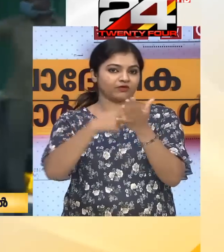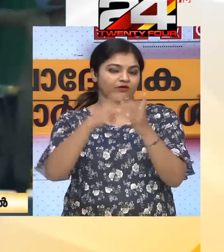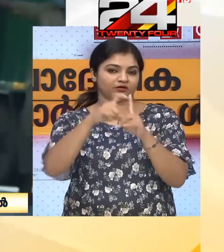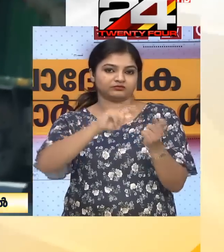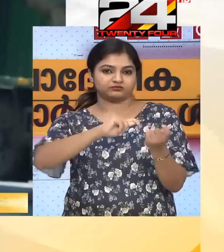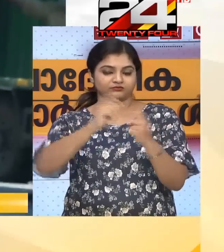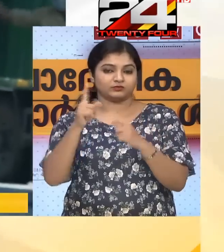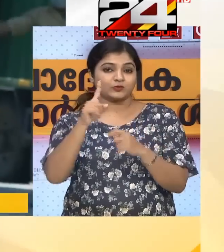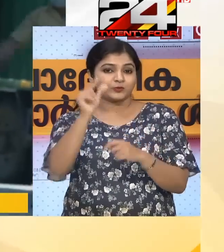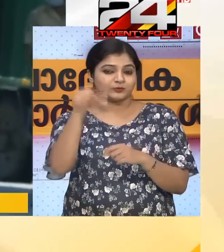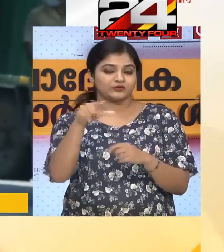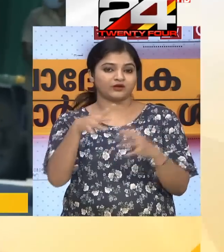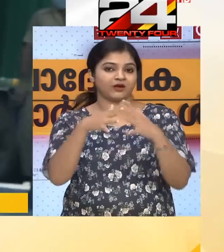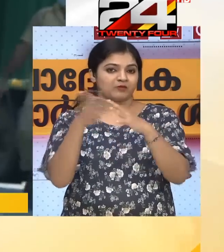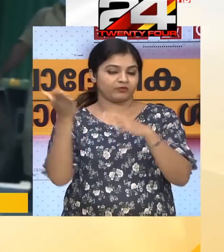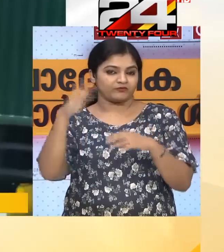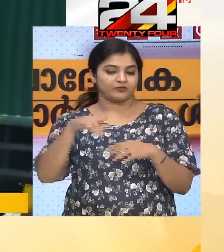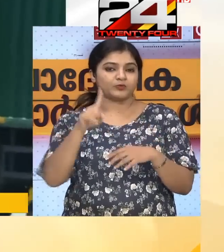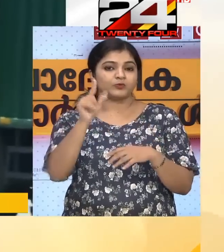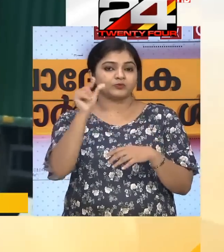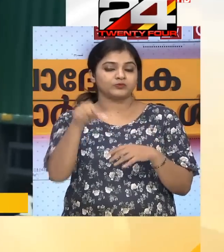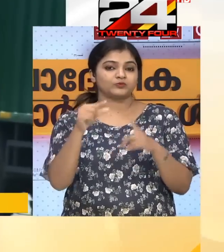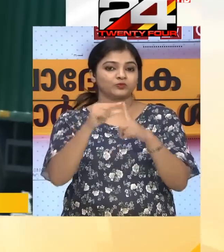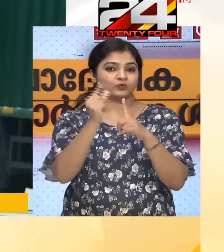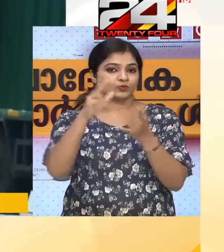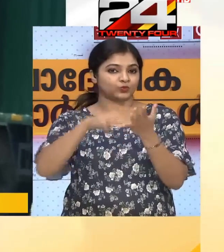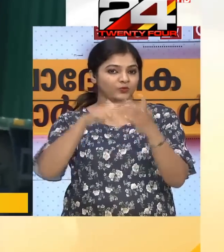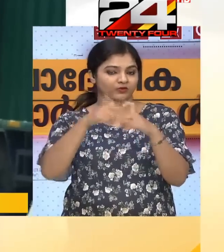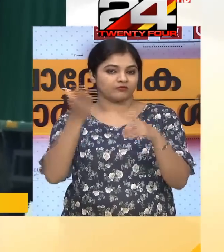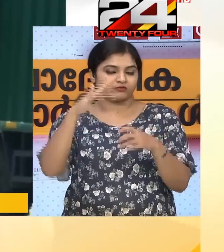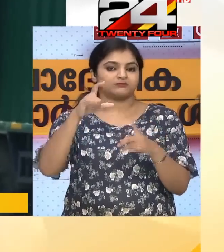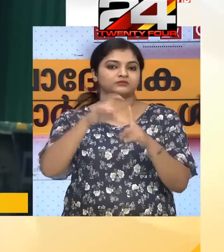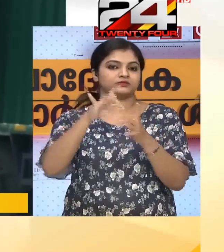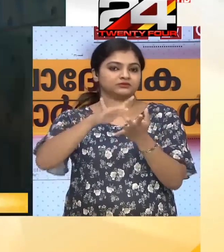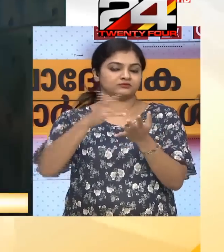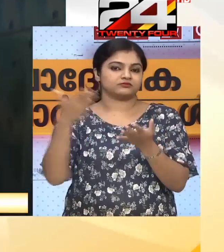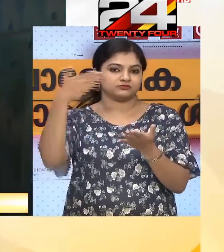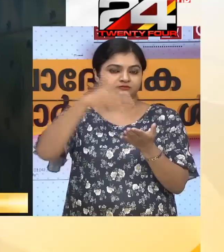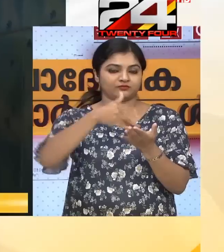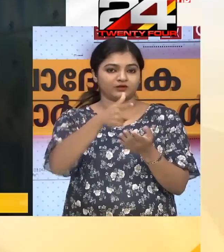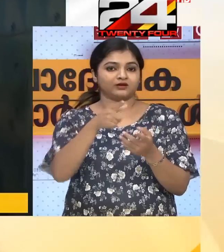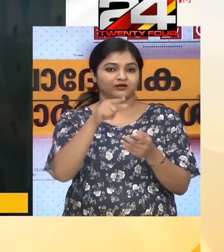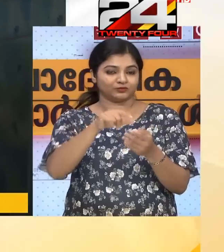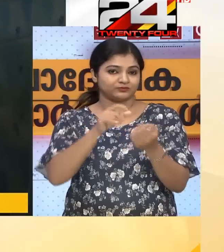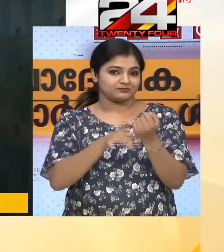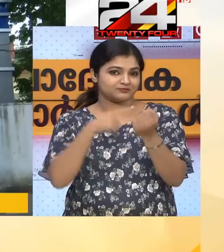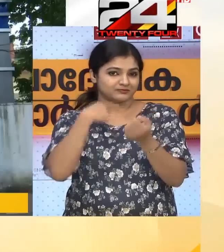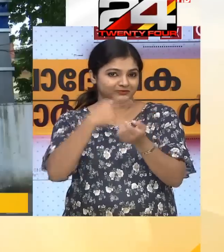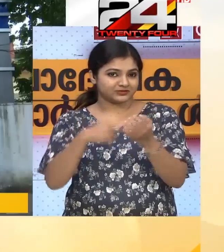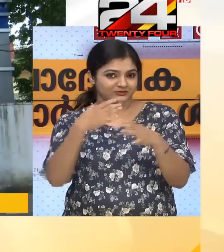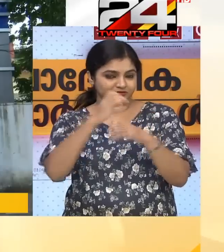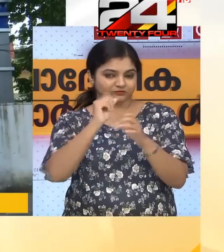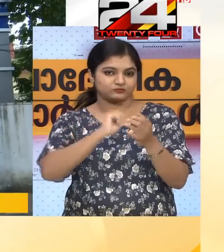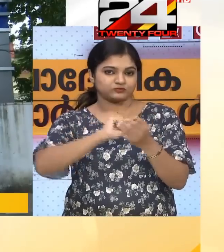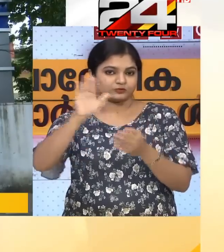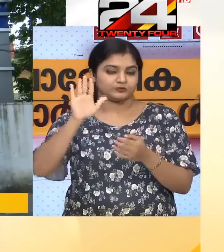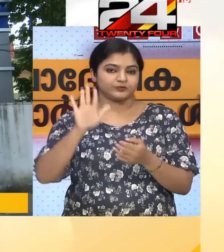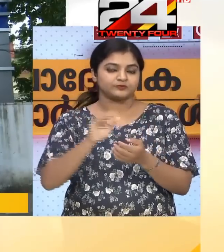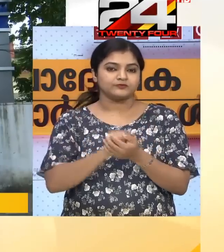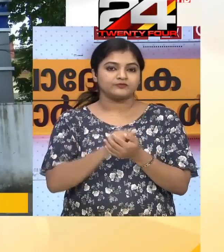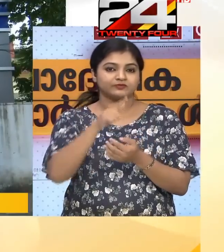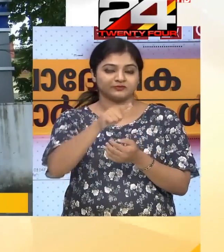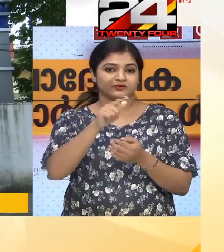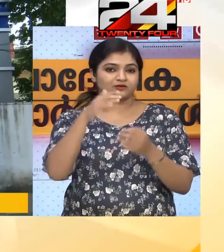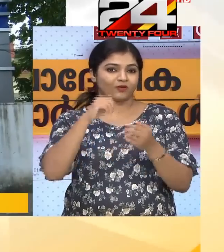ഒരാൾ അമേരിക്കയിൽ നിന്നും മറ്റൊരാൾ പുനെയിൽ നിന്നുമാണ് ജില്ലയിലെത്തിയത്. ഇവരുടേതടക്കം കൂടുതൽ സാമ്പിളുകൾ ഇന്ന് തന്നെ പരിശോധനയ്ക്കയക്കും. നിലവിൽ ആശുപത്രിയിൽ